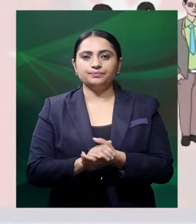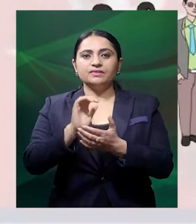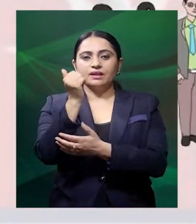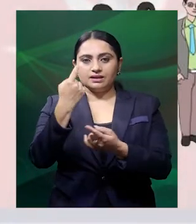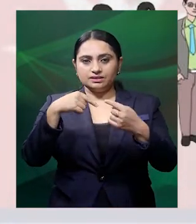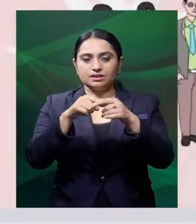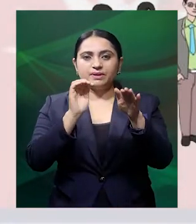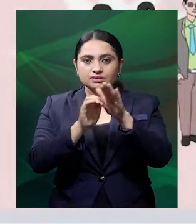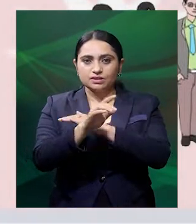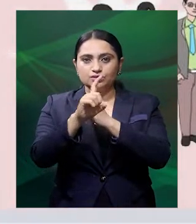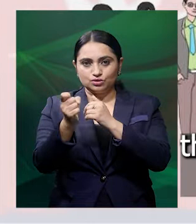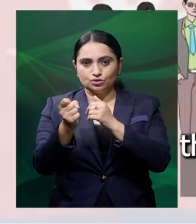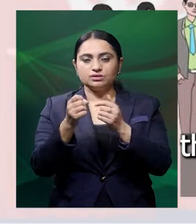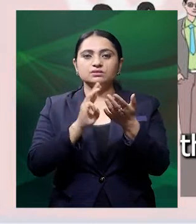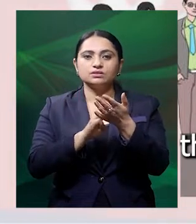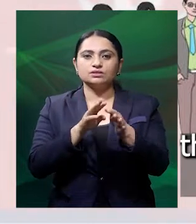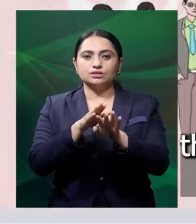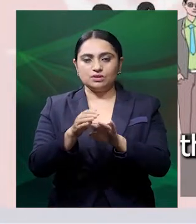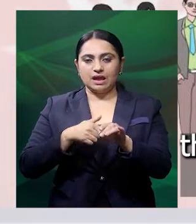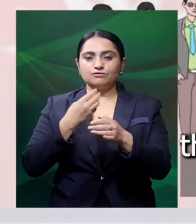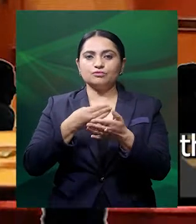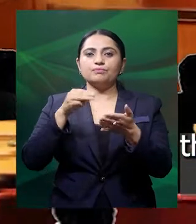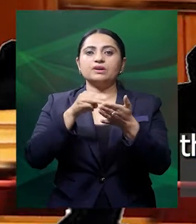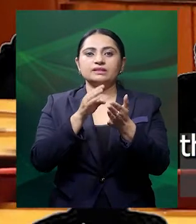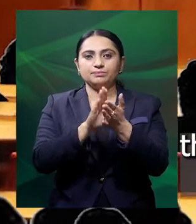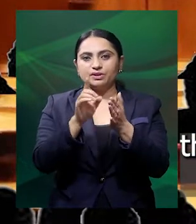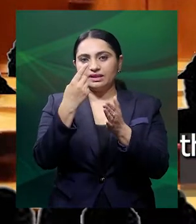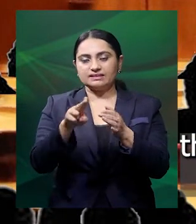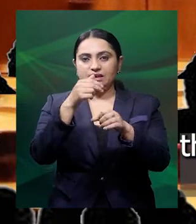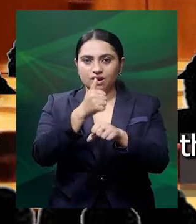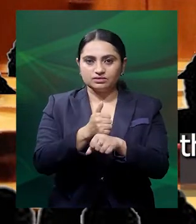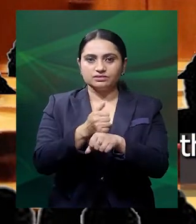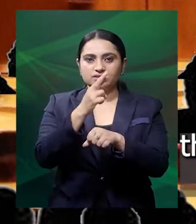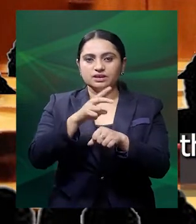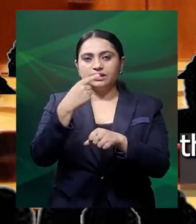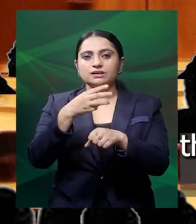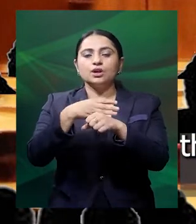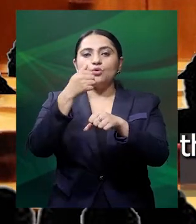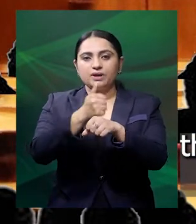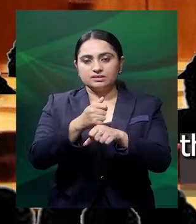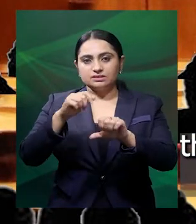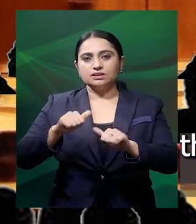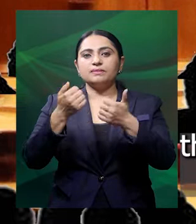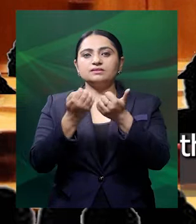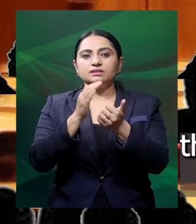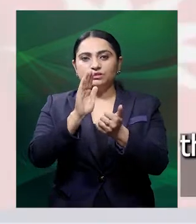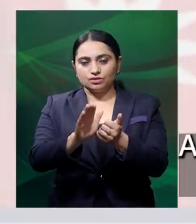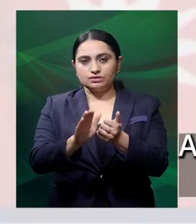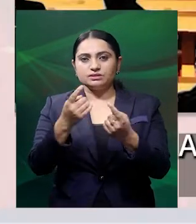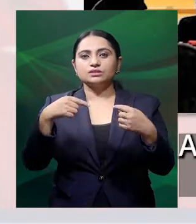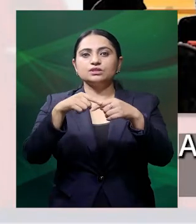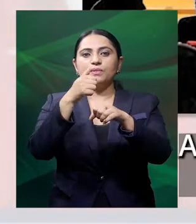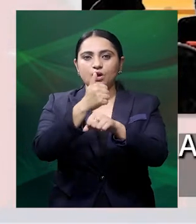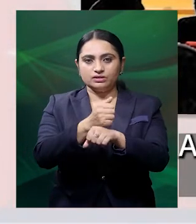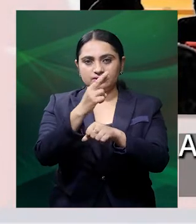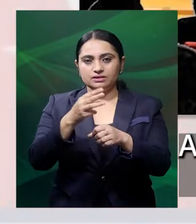राष्ट्रिय सभा सञ्चालनका लागि सदस्यहरूले आफू मध्येबाट 1 अध्यक्ष र 1 उपाध्यक्ष निर्वाचित गर्दछन्।